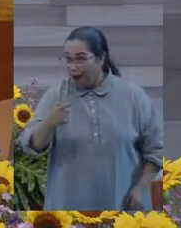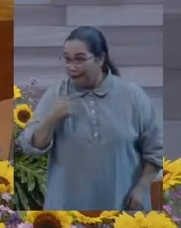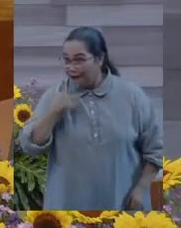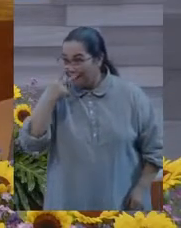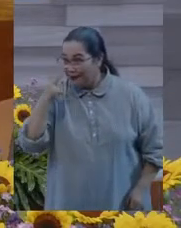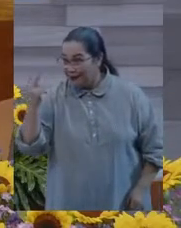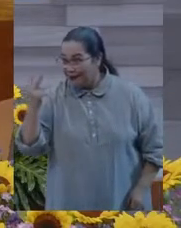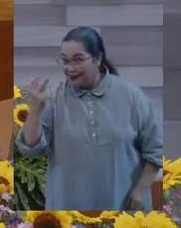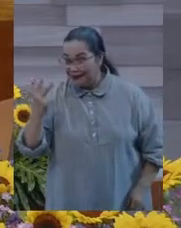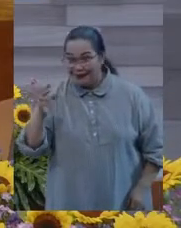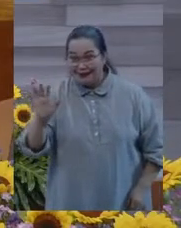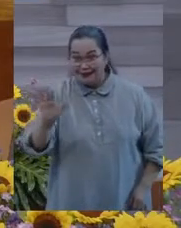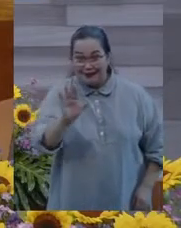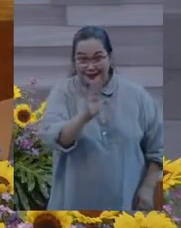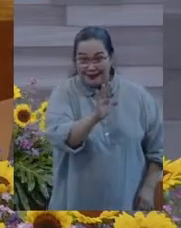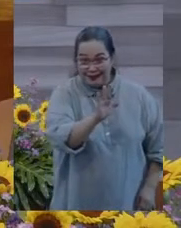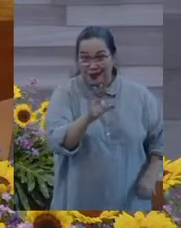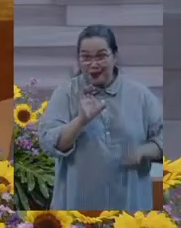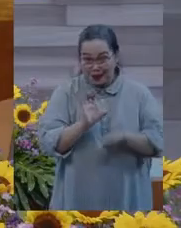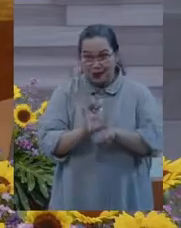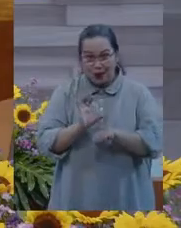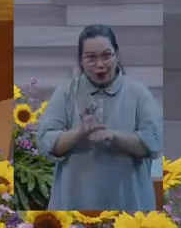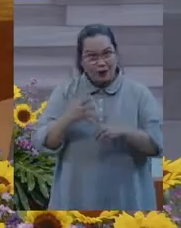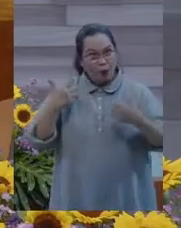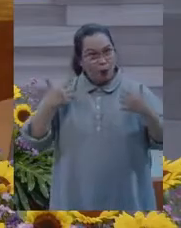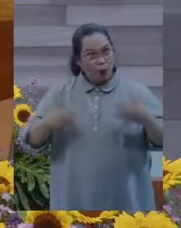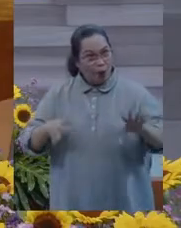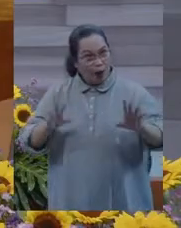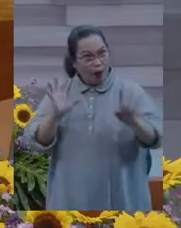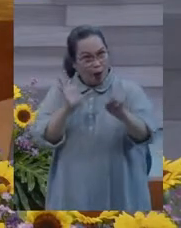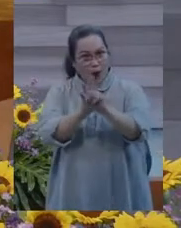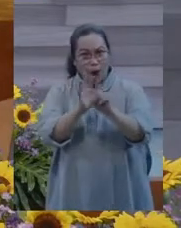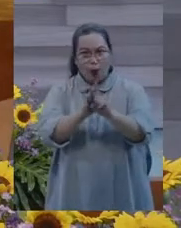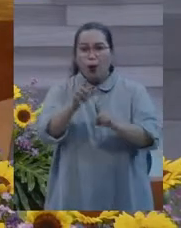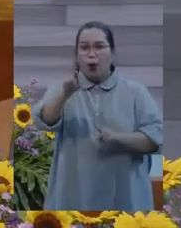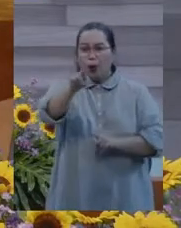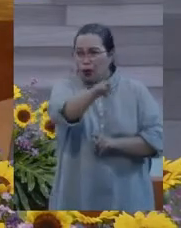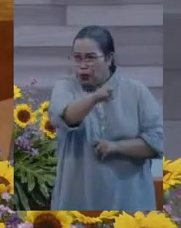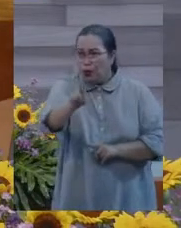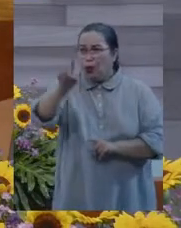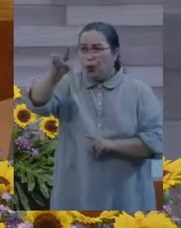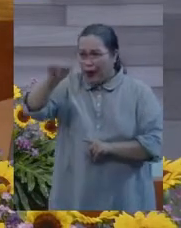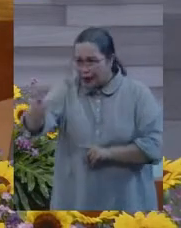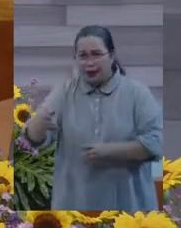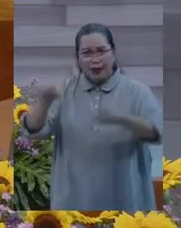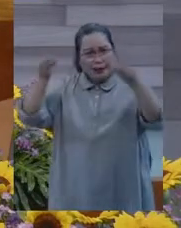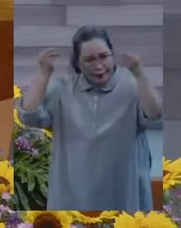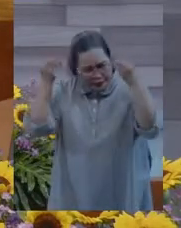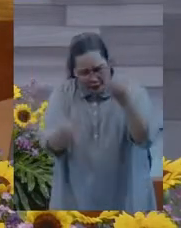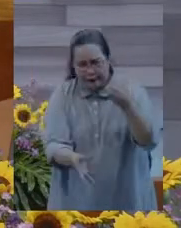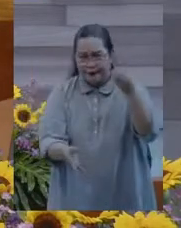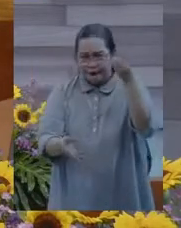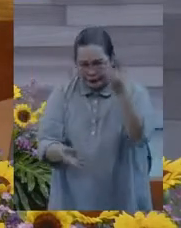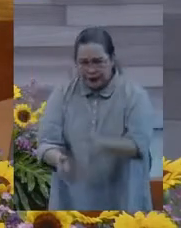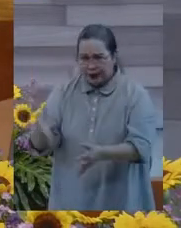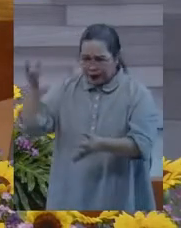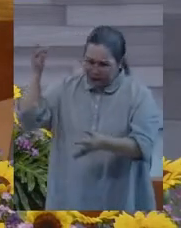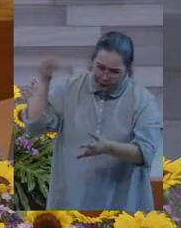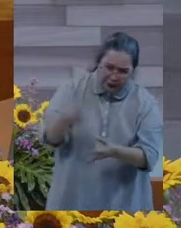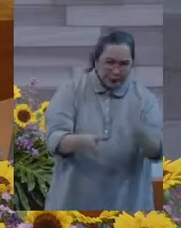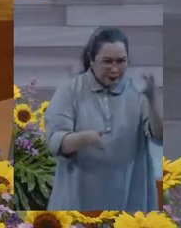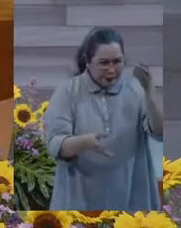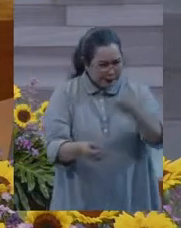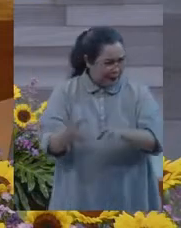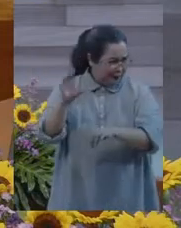At laman ng kanilang mga worship service ay yung panawagan na kayo ay magbigay sa Panginoon, magbigay sa gawain ng